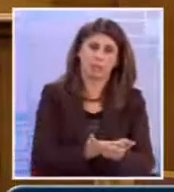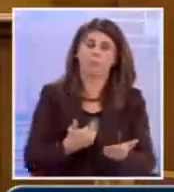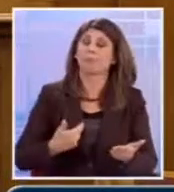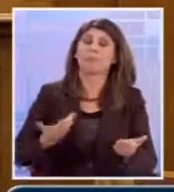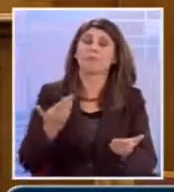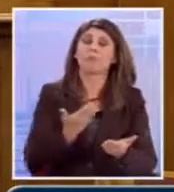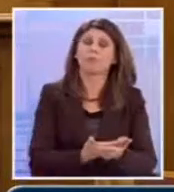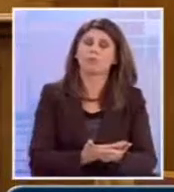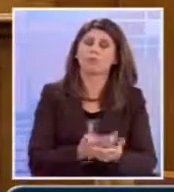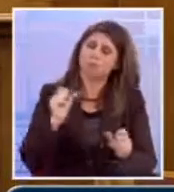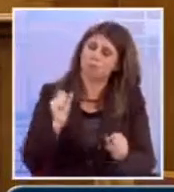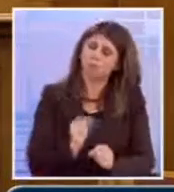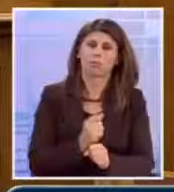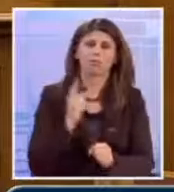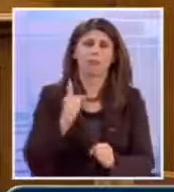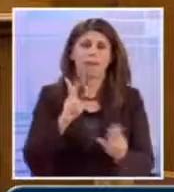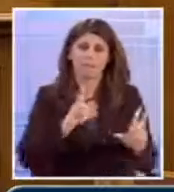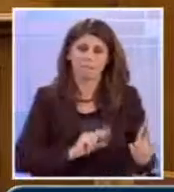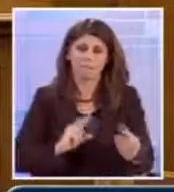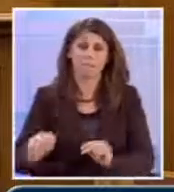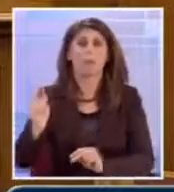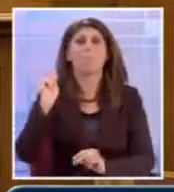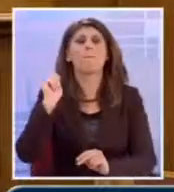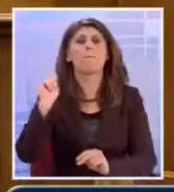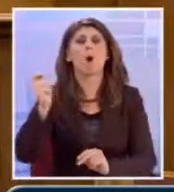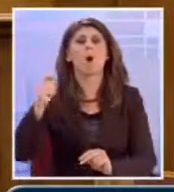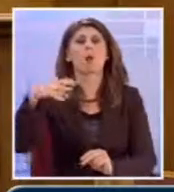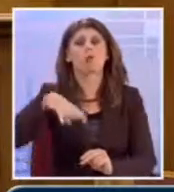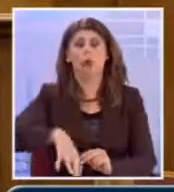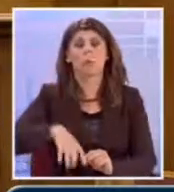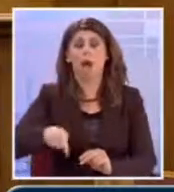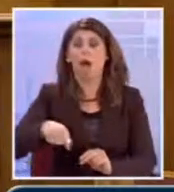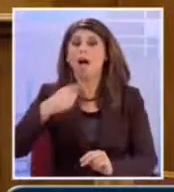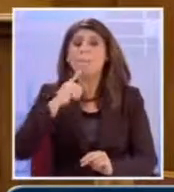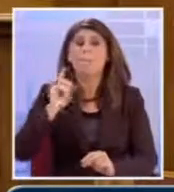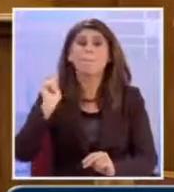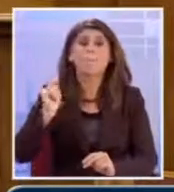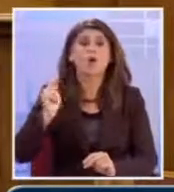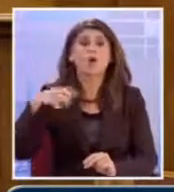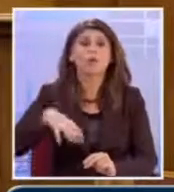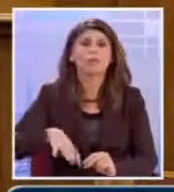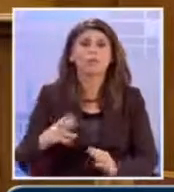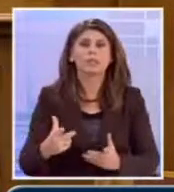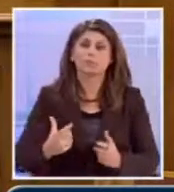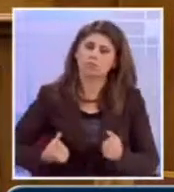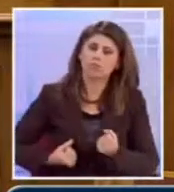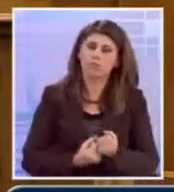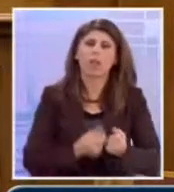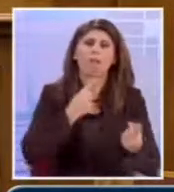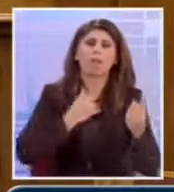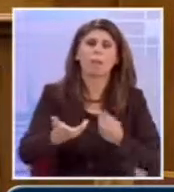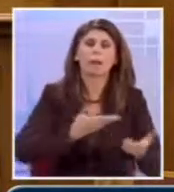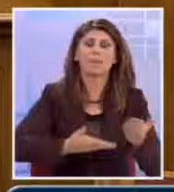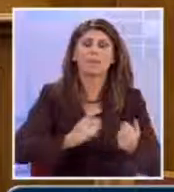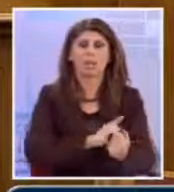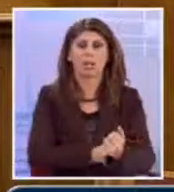Προτείναμε και επιμένουμε σε ένα κοινό πολιτικό τόπο που θα ενισχύσει τις διαπραγματικές ικανότητες της χώρας